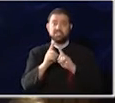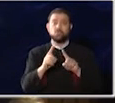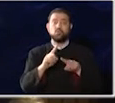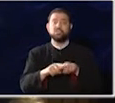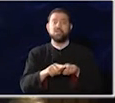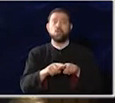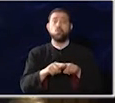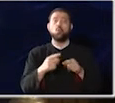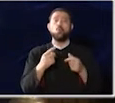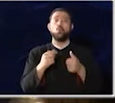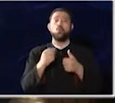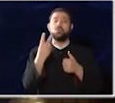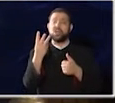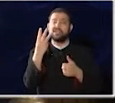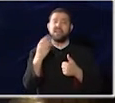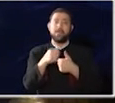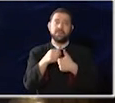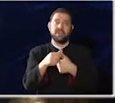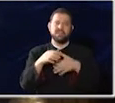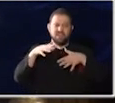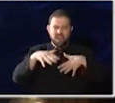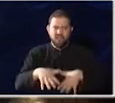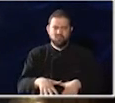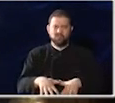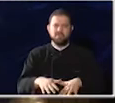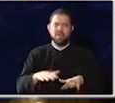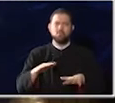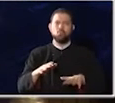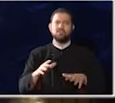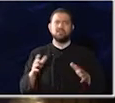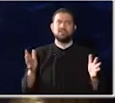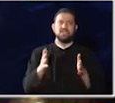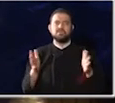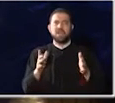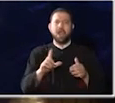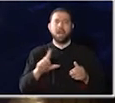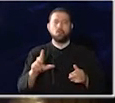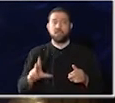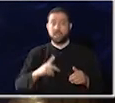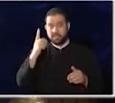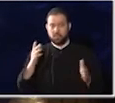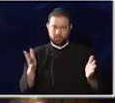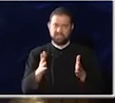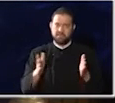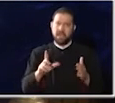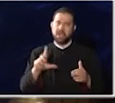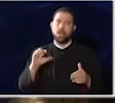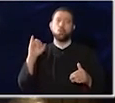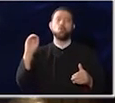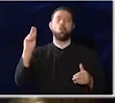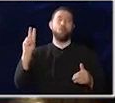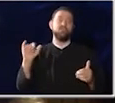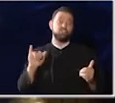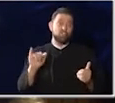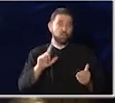prieteni îl afundă și mai mult în disperarea sa, pentru că există la un moment dat și o disperare a lui Iov. Cine